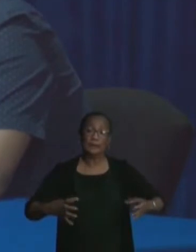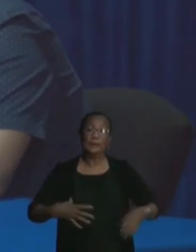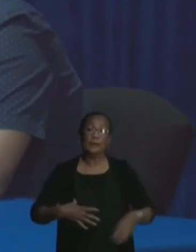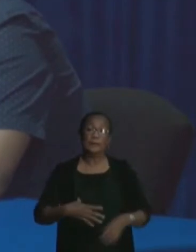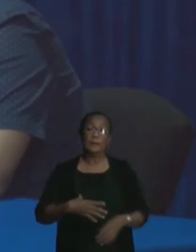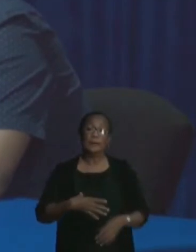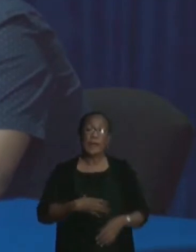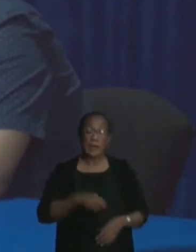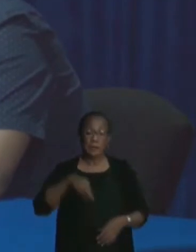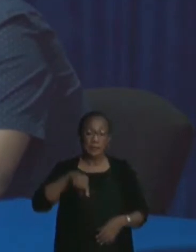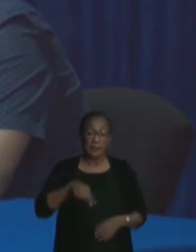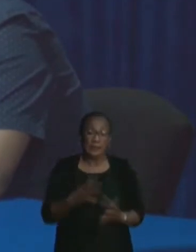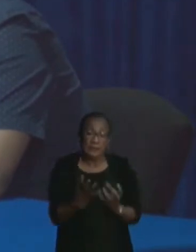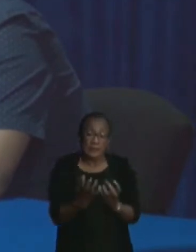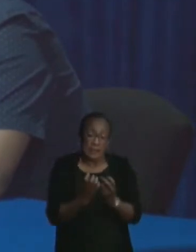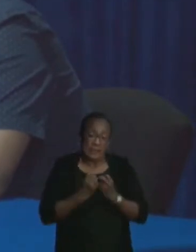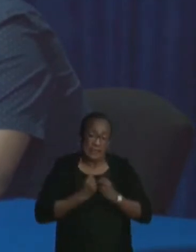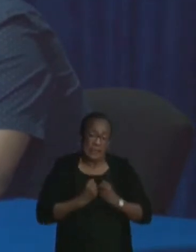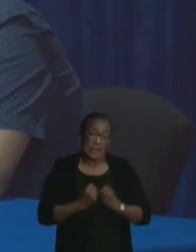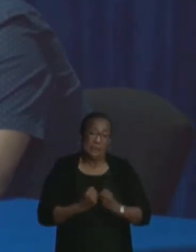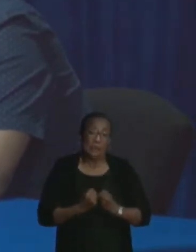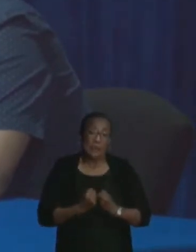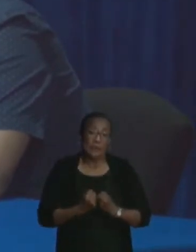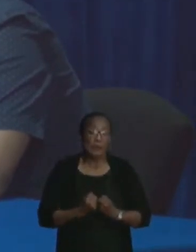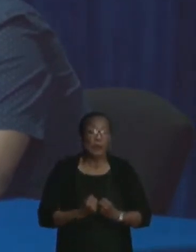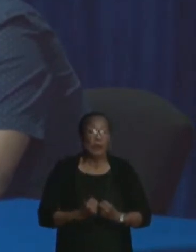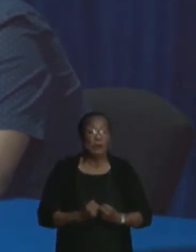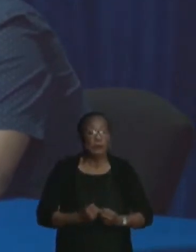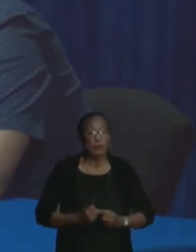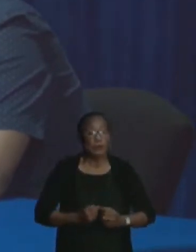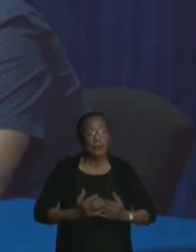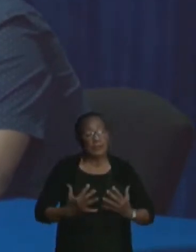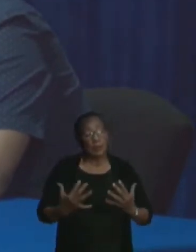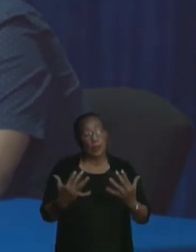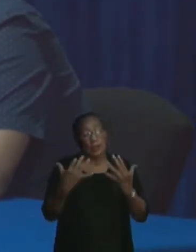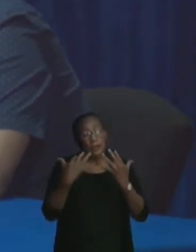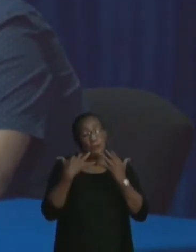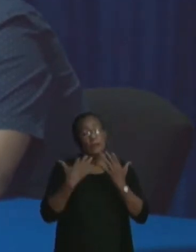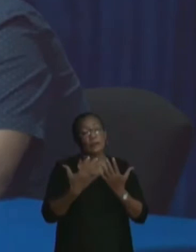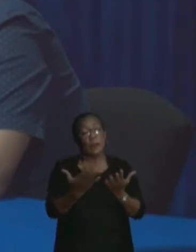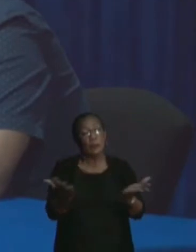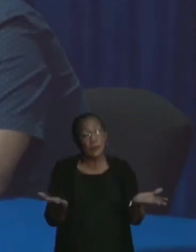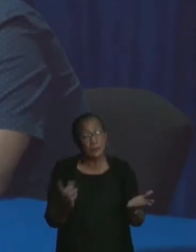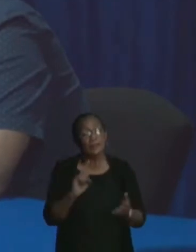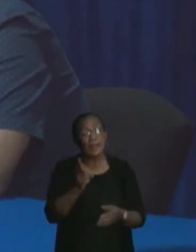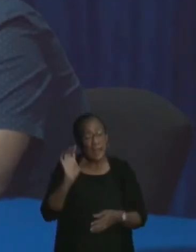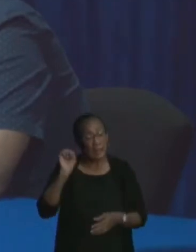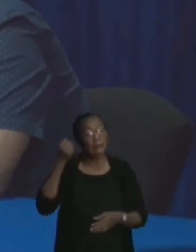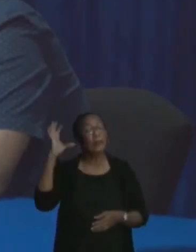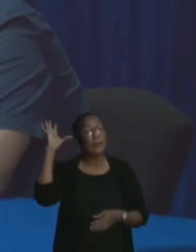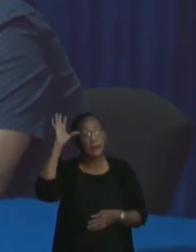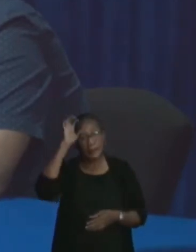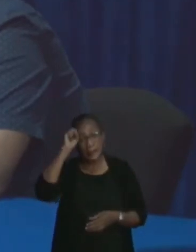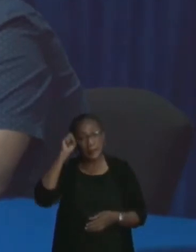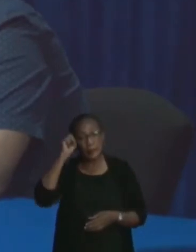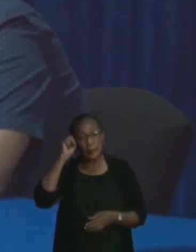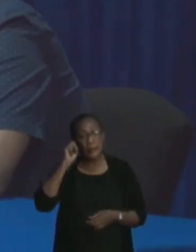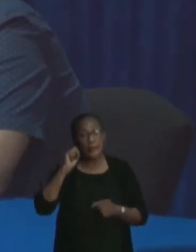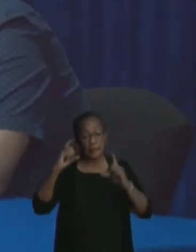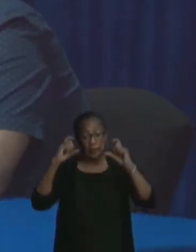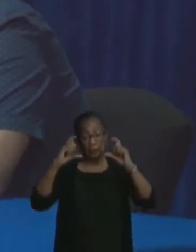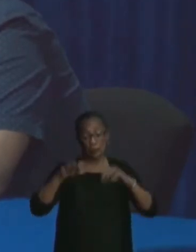idee ik deze impact van groter of minder grote invloed geweest en voorstellen dat in de toerisme-industrie